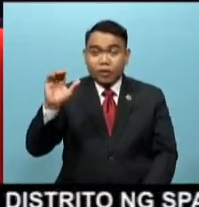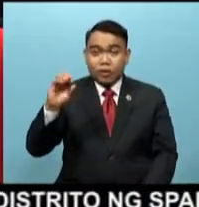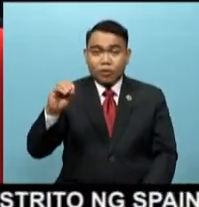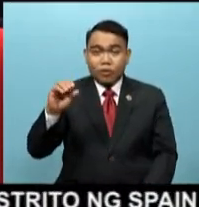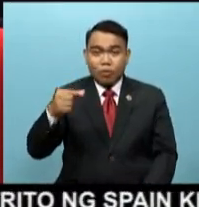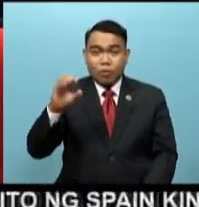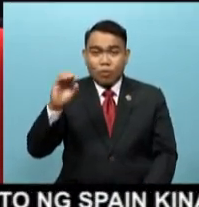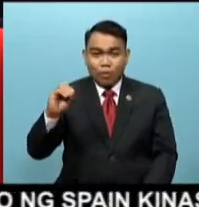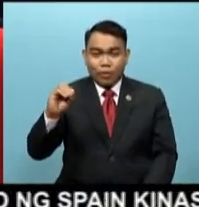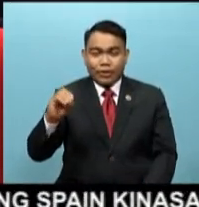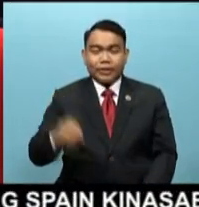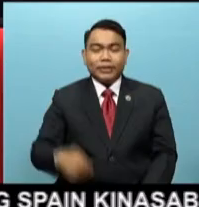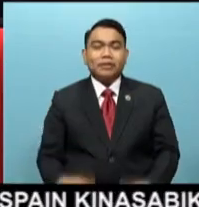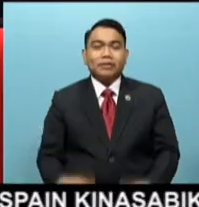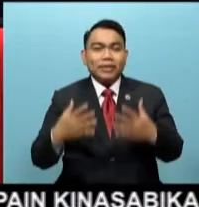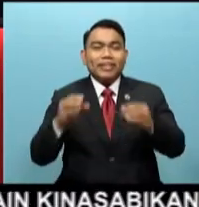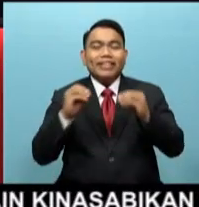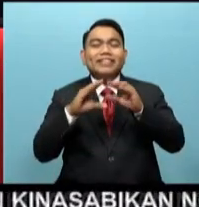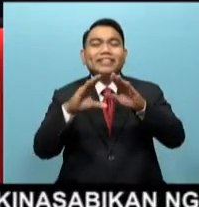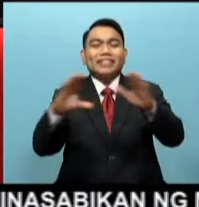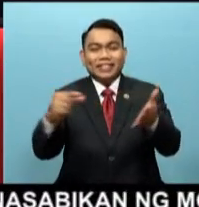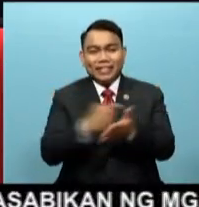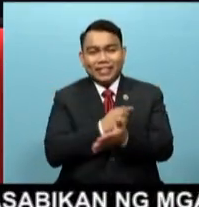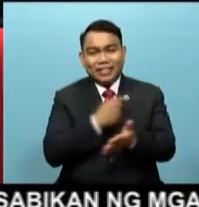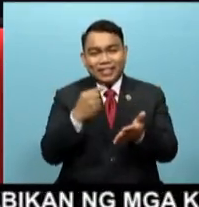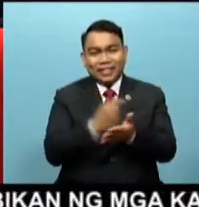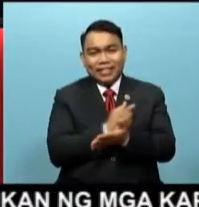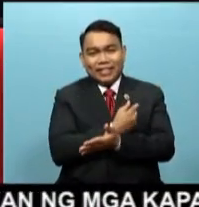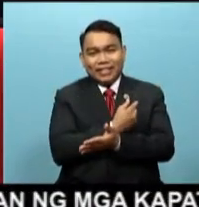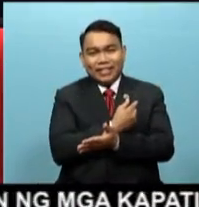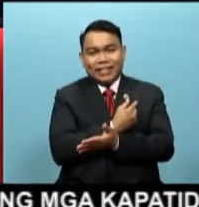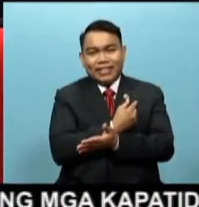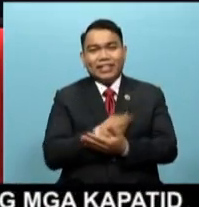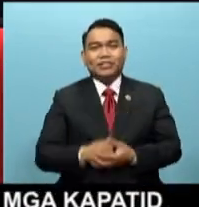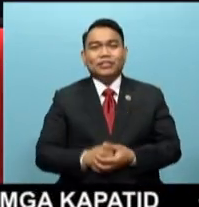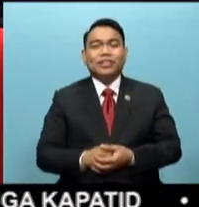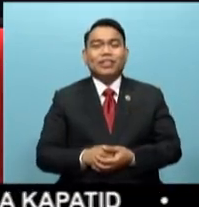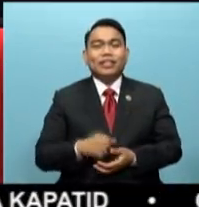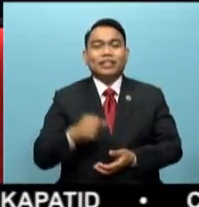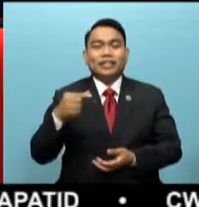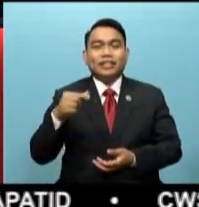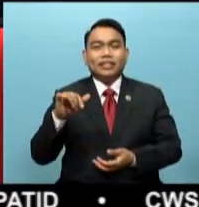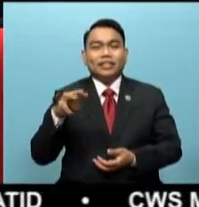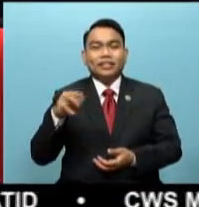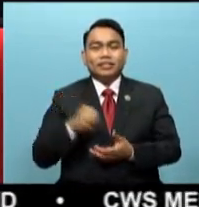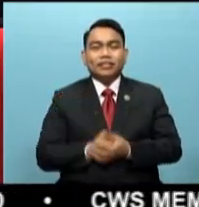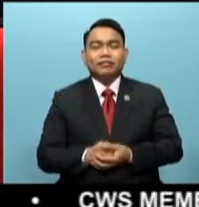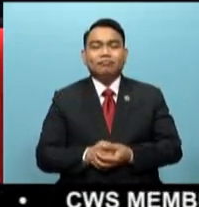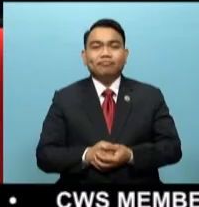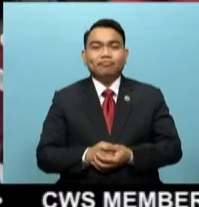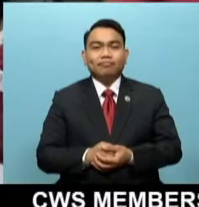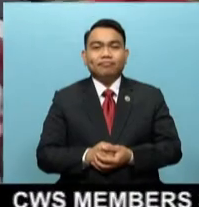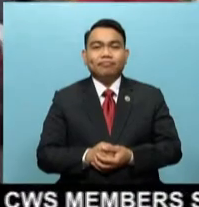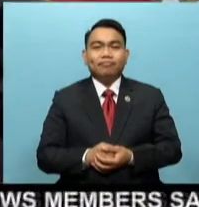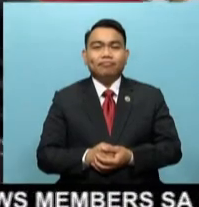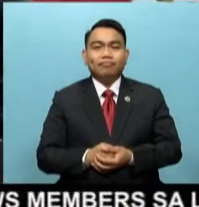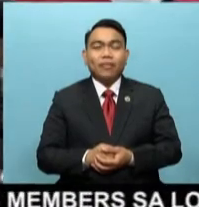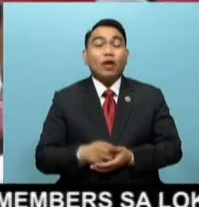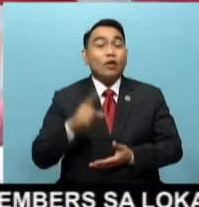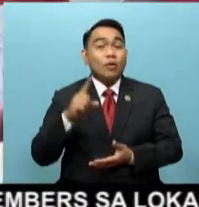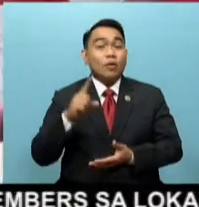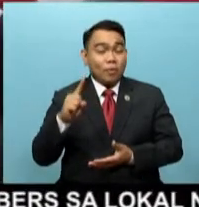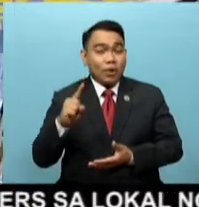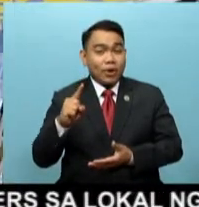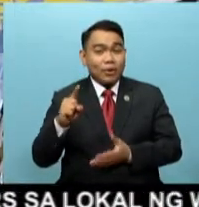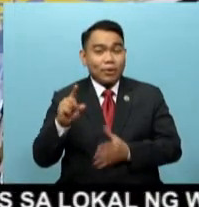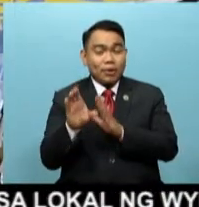na Evangelical Mission sa San Remigio Sports Complex. May report si kapatid na Quindel Boktok. Isa sa pangunahing